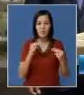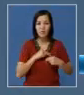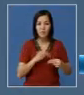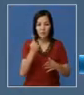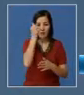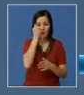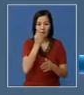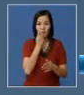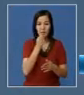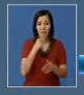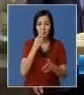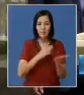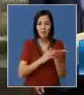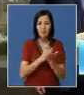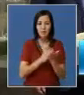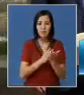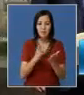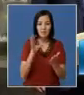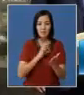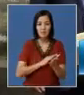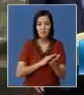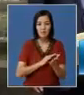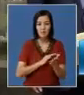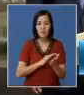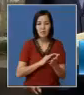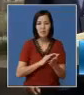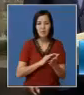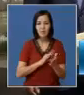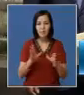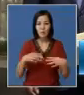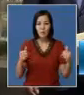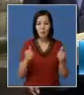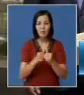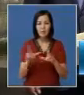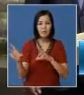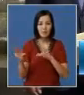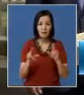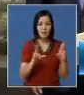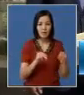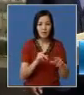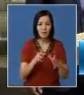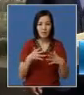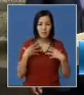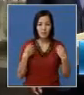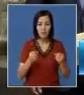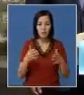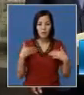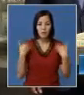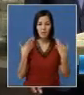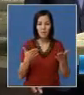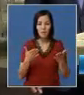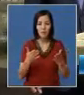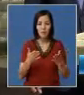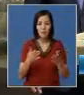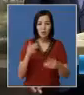алғыс білдірем. Қызметтеріне табыс, қажымас қайрат, отбасыларына бақыт, мықты денсаулық тілеймін. Отан